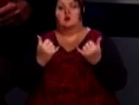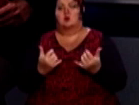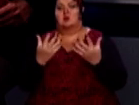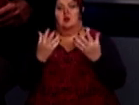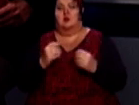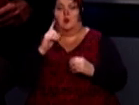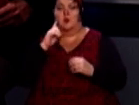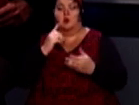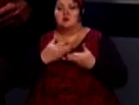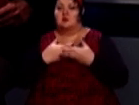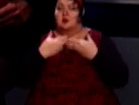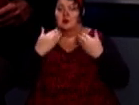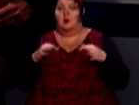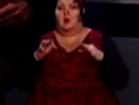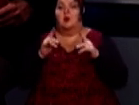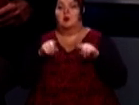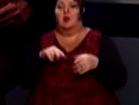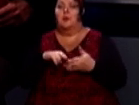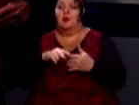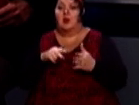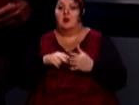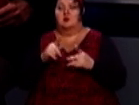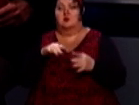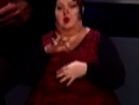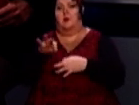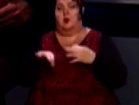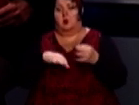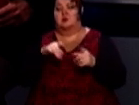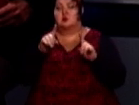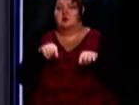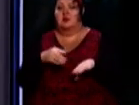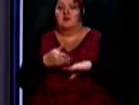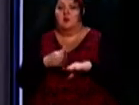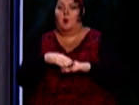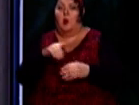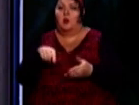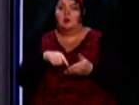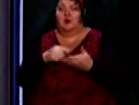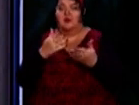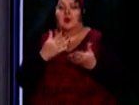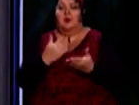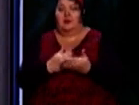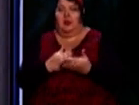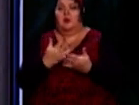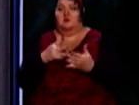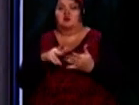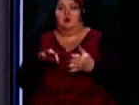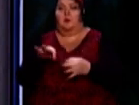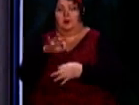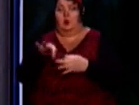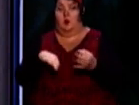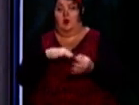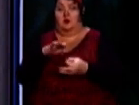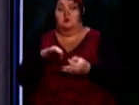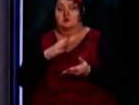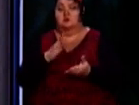поки що немає. Проте вони плануються і вони проєктуються, і навіть в Полтаві вони вже є запроєктовані. Уже